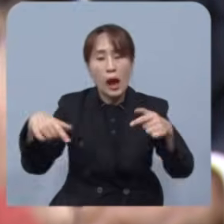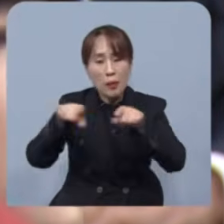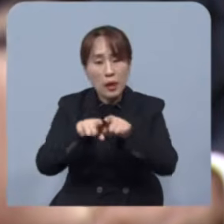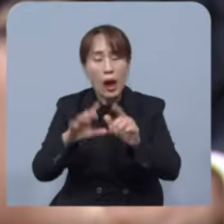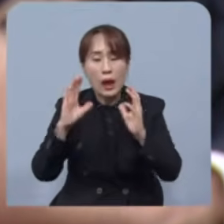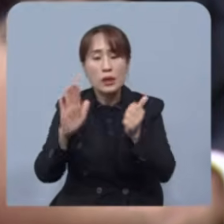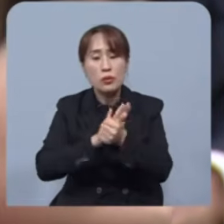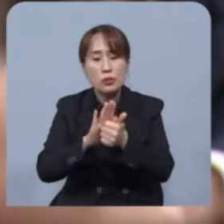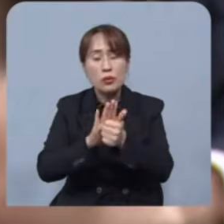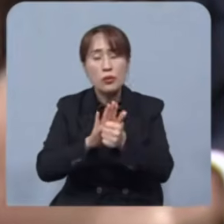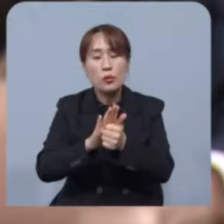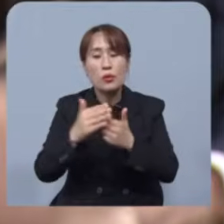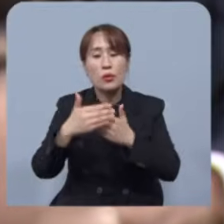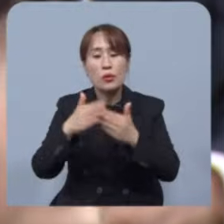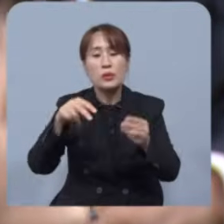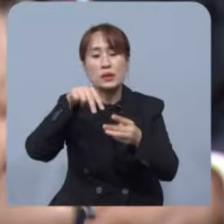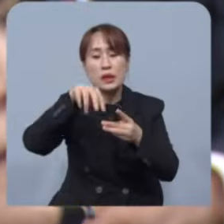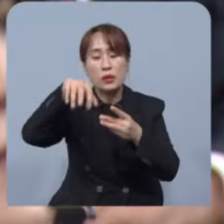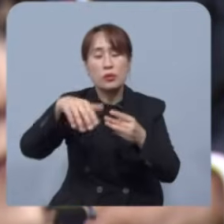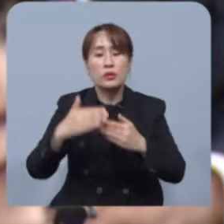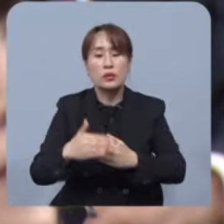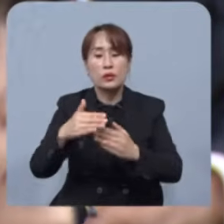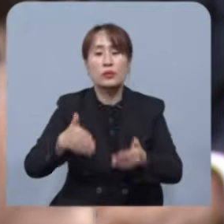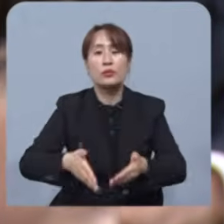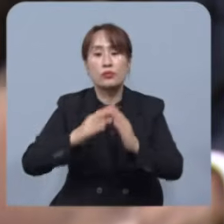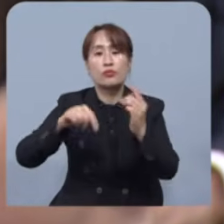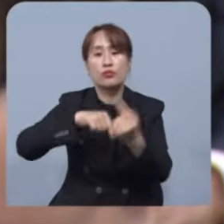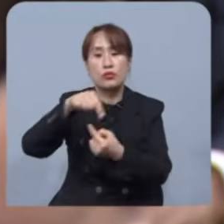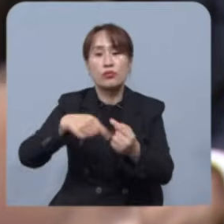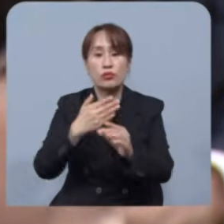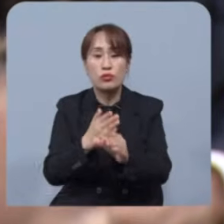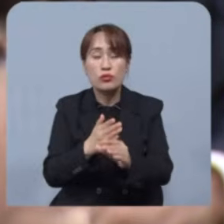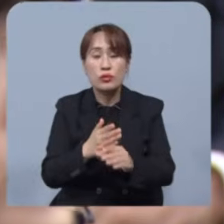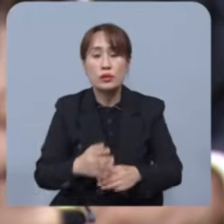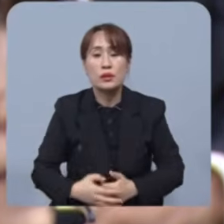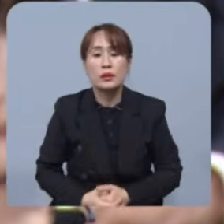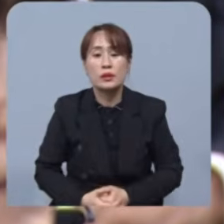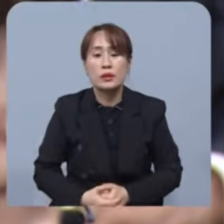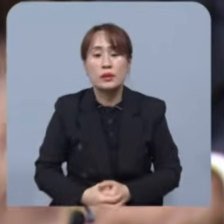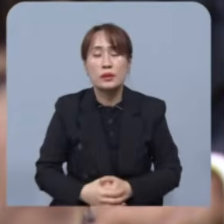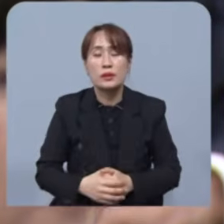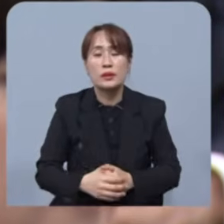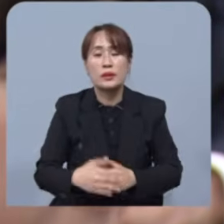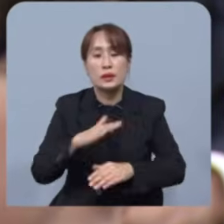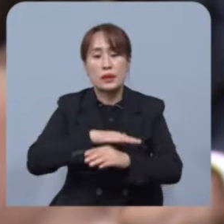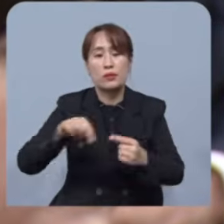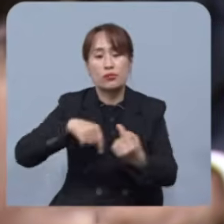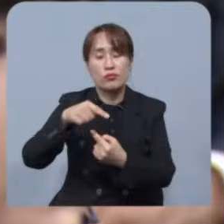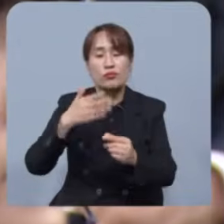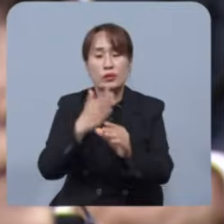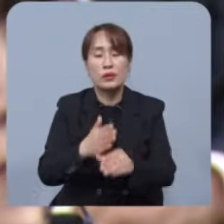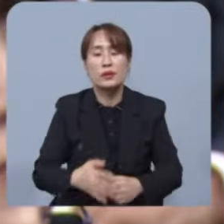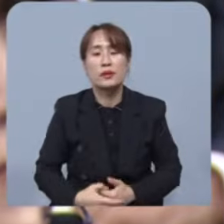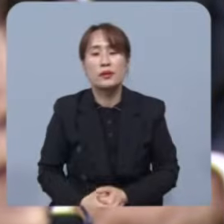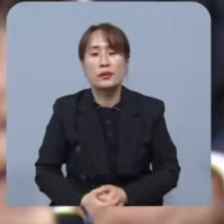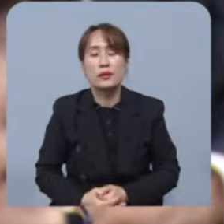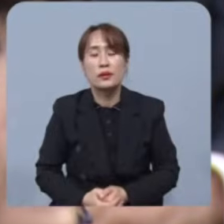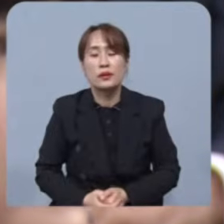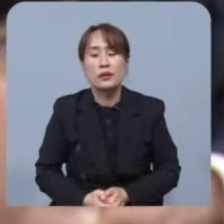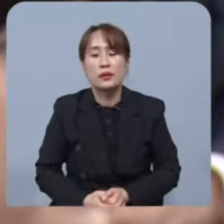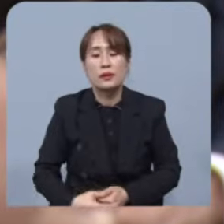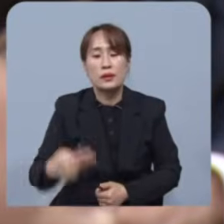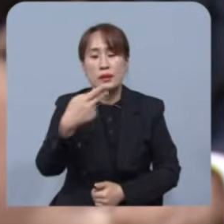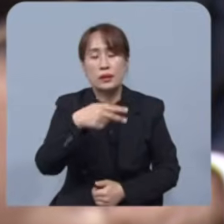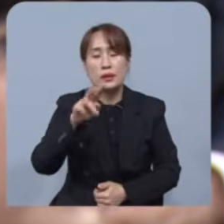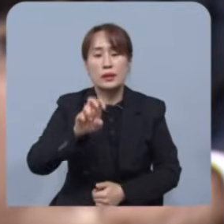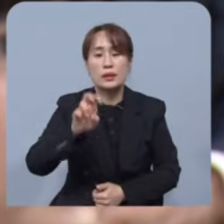아이들을 돌보는 돌봄 센터를 체계적으로 구축해서 지금 체계적으로 잘 운영되고 있습니다. 그리고